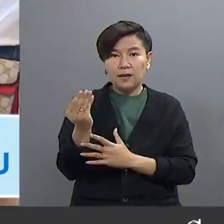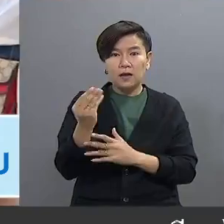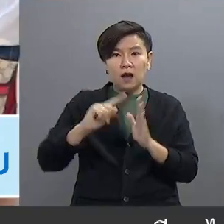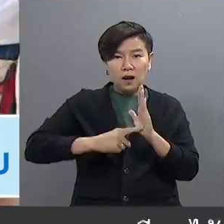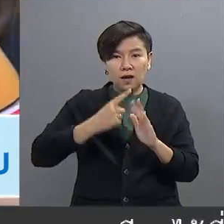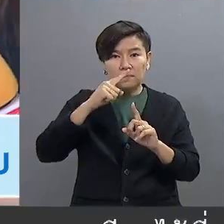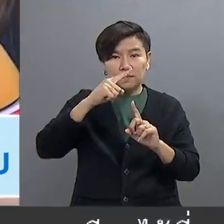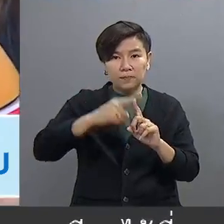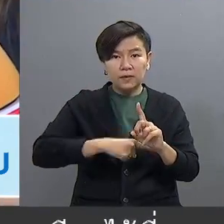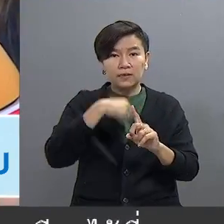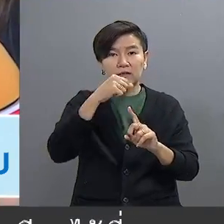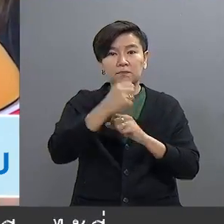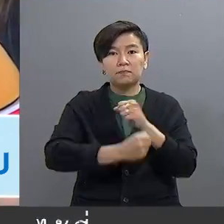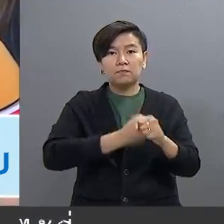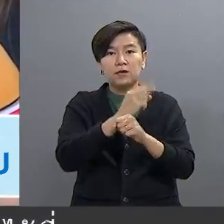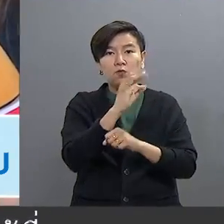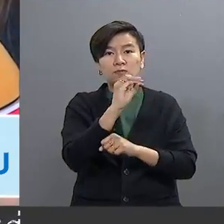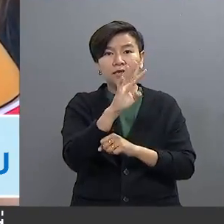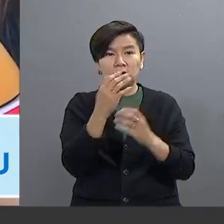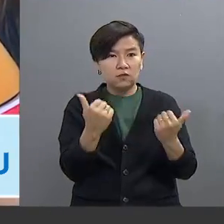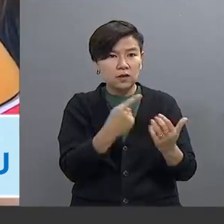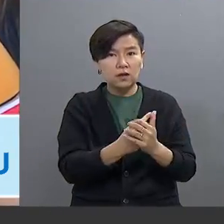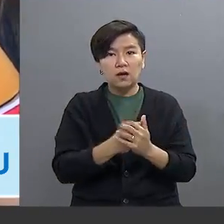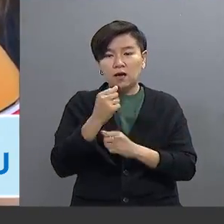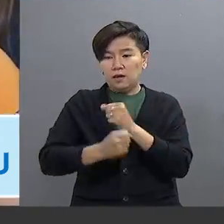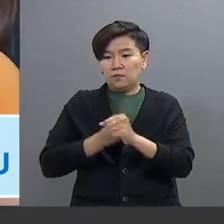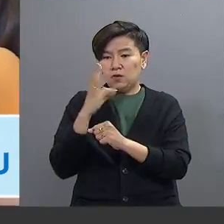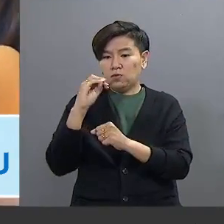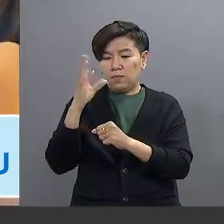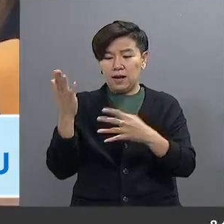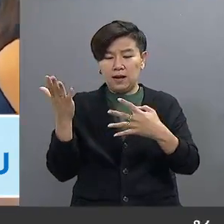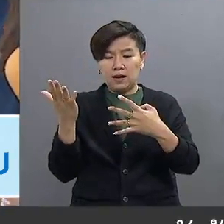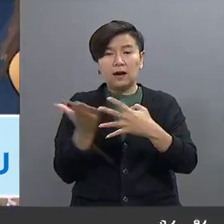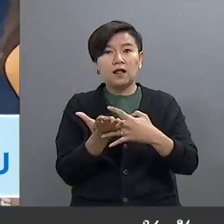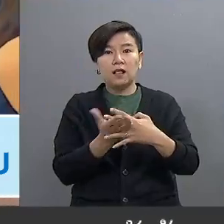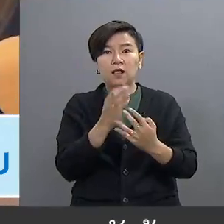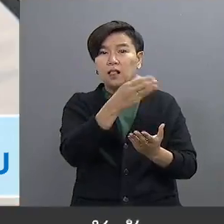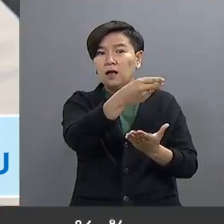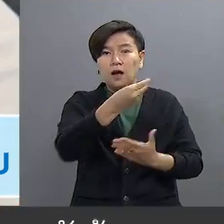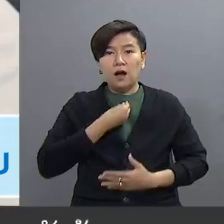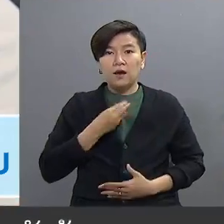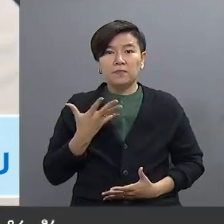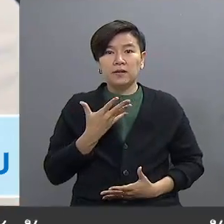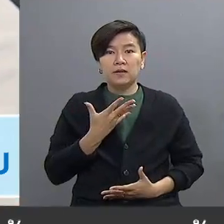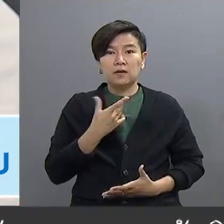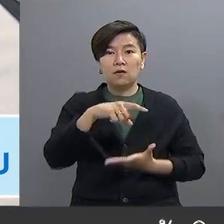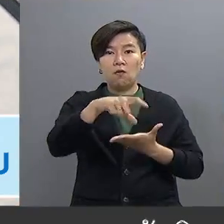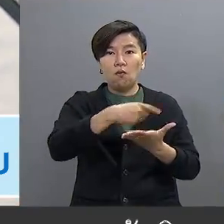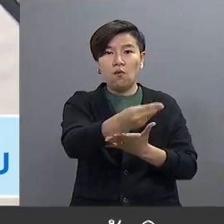งวันนี้กลางปี65แล้วยังไม่ได้เงินเลยค่ะหนึ่งในแกนนำผู้เอาประกันภัยโควิด-19 บอกว่